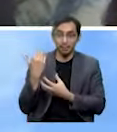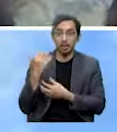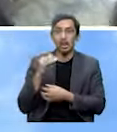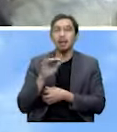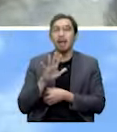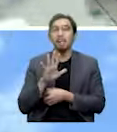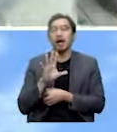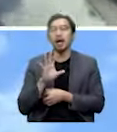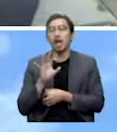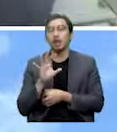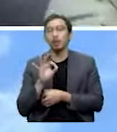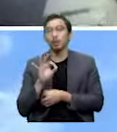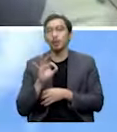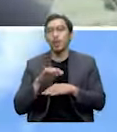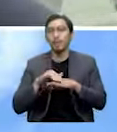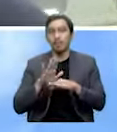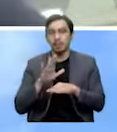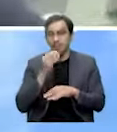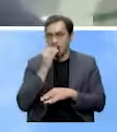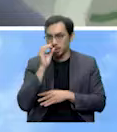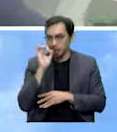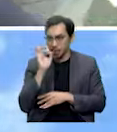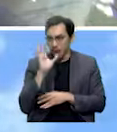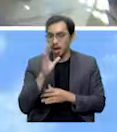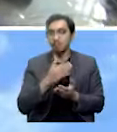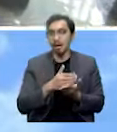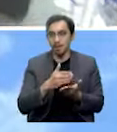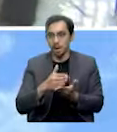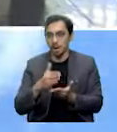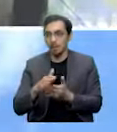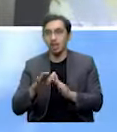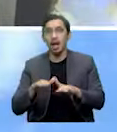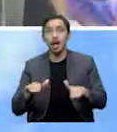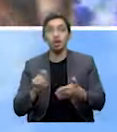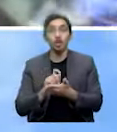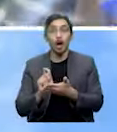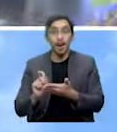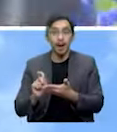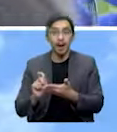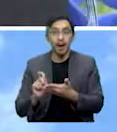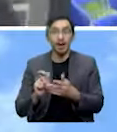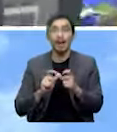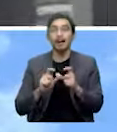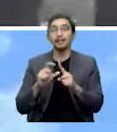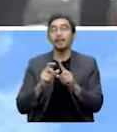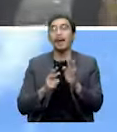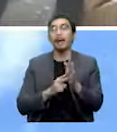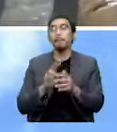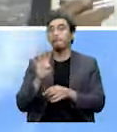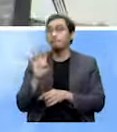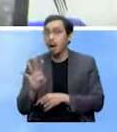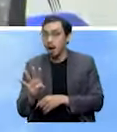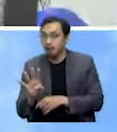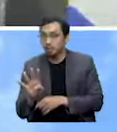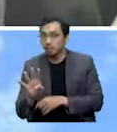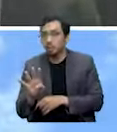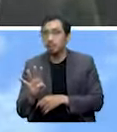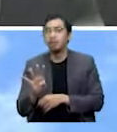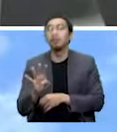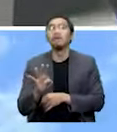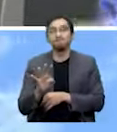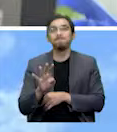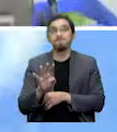lebih makan siang yang dibagikan kepada siswa dan juga siswi di SDN 4 Tangerang ini. Selain itu juga tadi kami